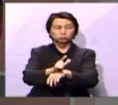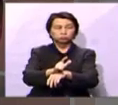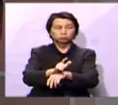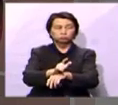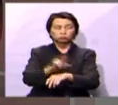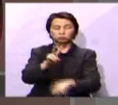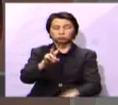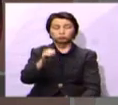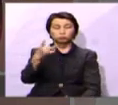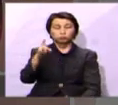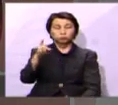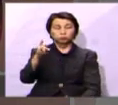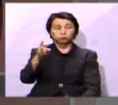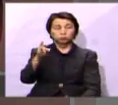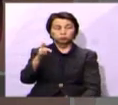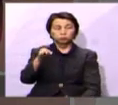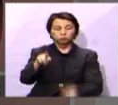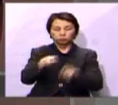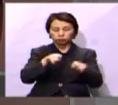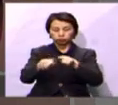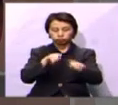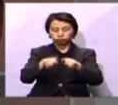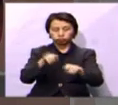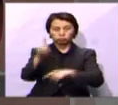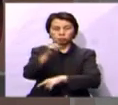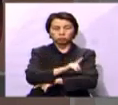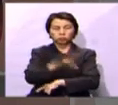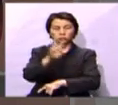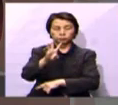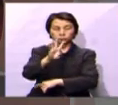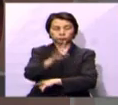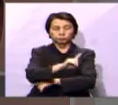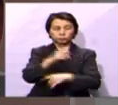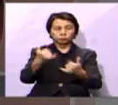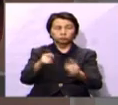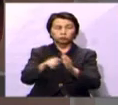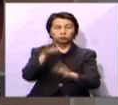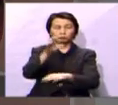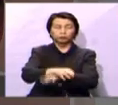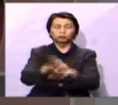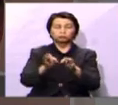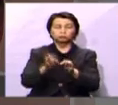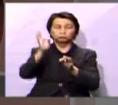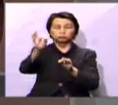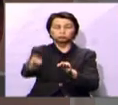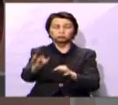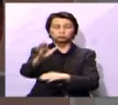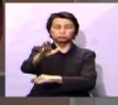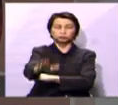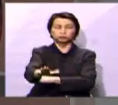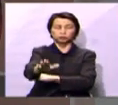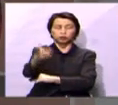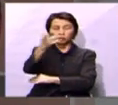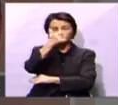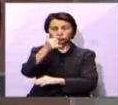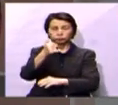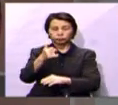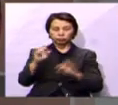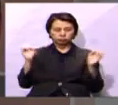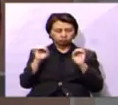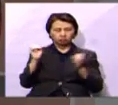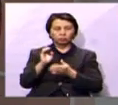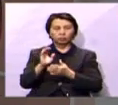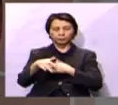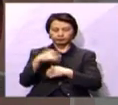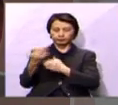RLIR 2018. Perlumbaan yang memasuki hari keempat pada hari ini terpaksa ditunda ke sebelah petang berikutan ketiadaan angin